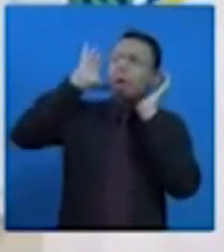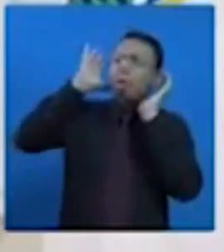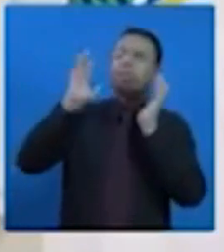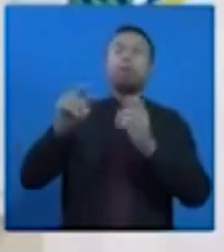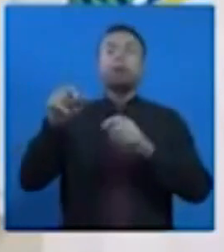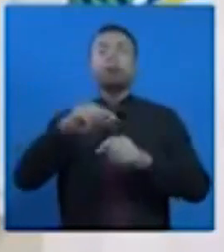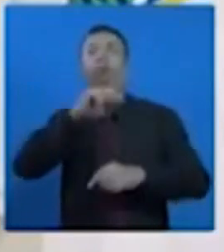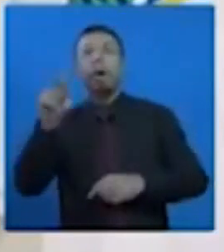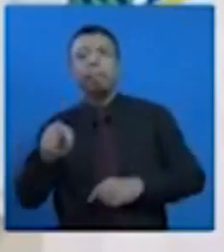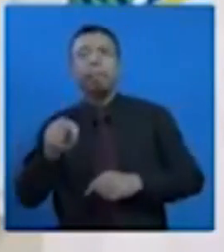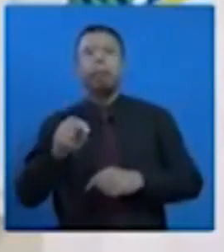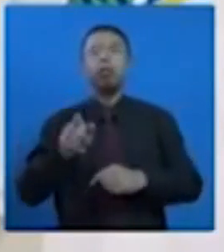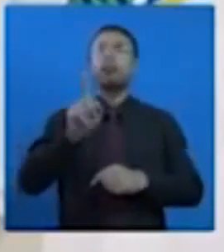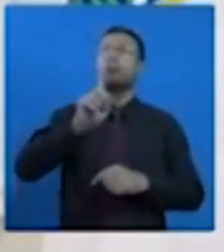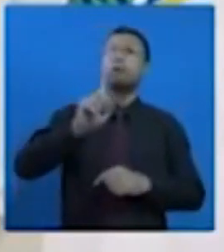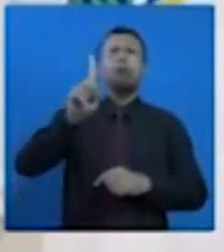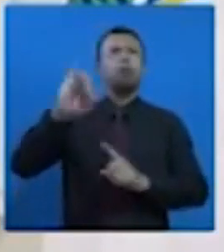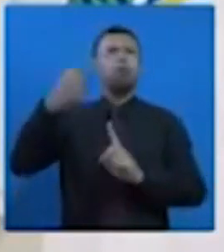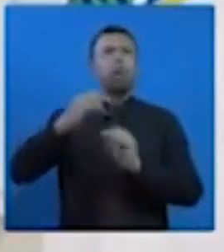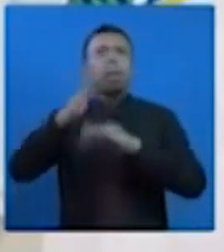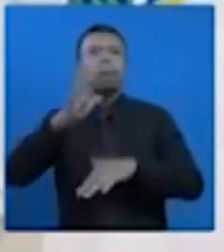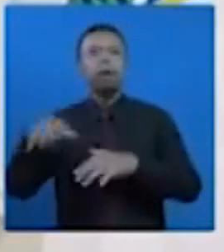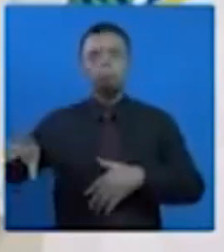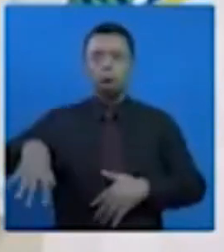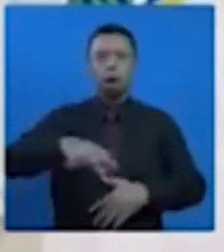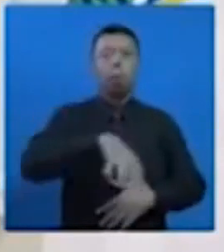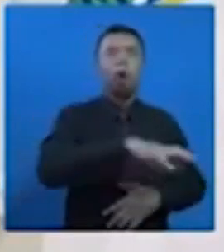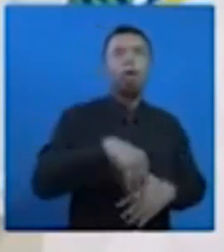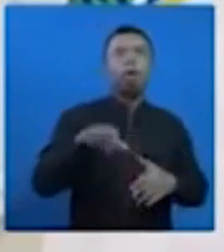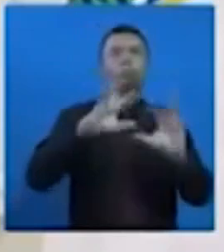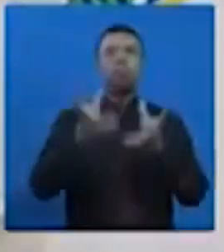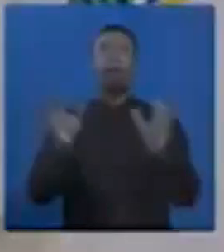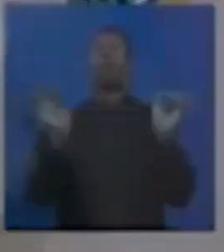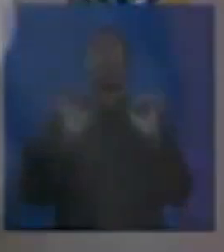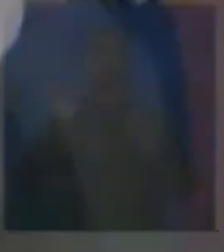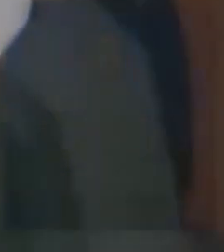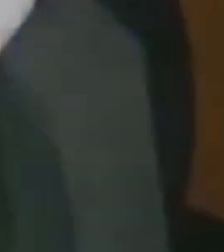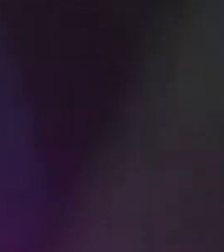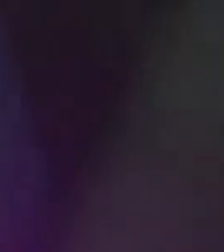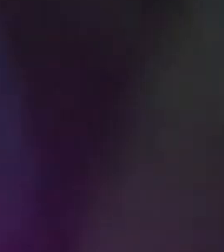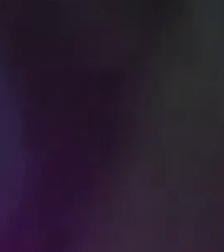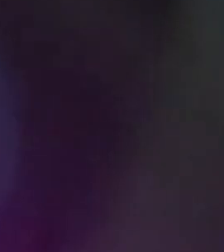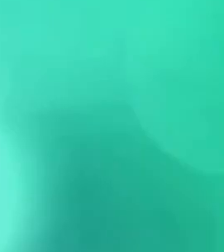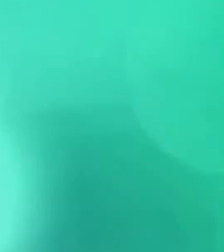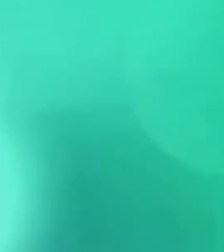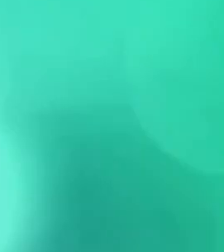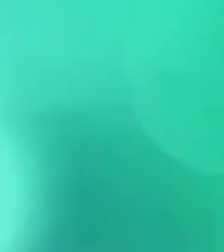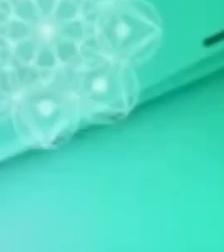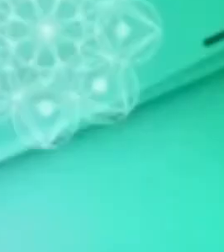sampai di jutaan rumah tangga di seluruh dunia tak lagi terjadi seperti